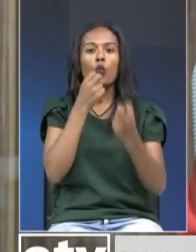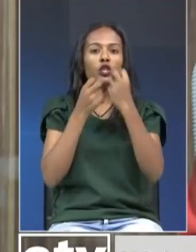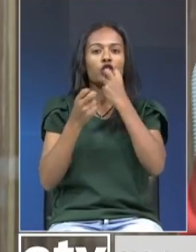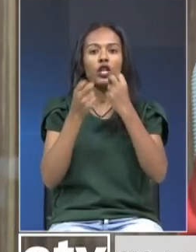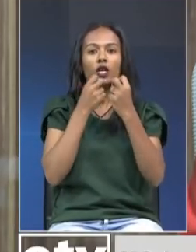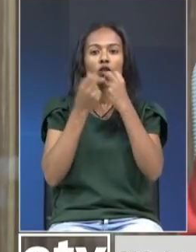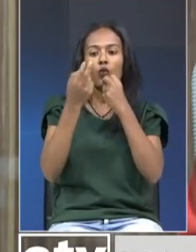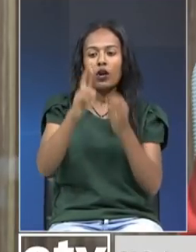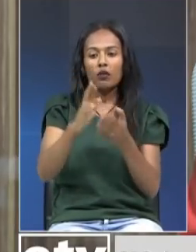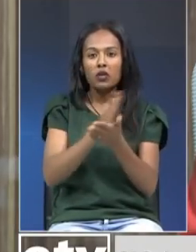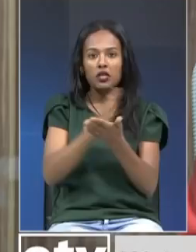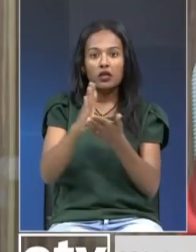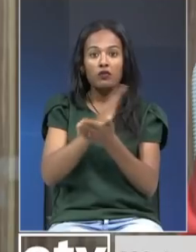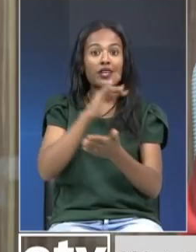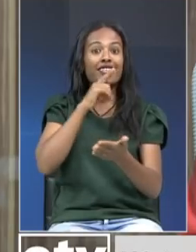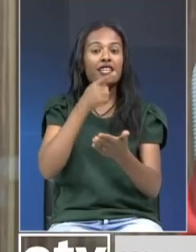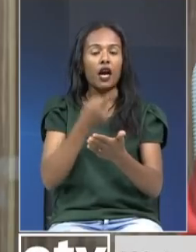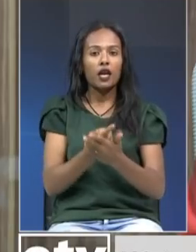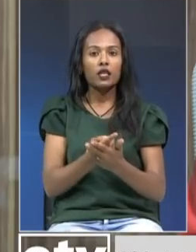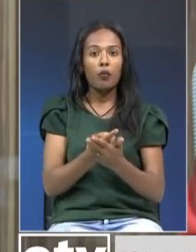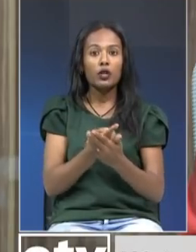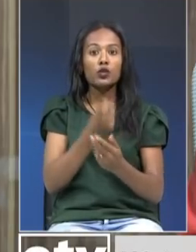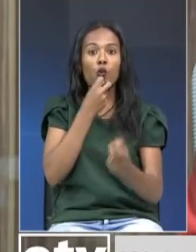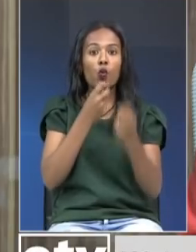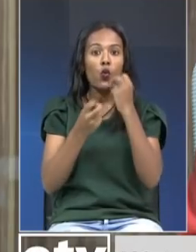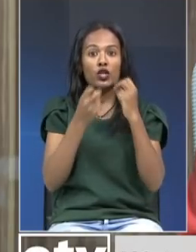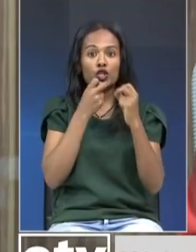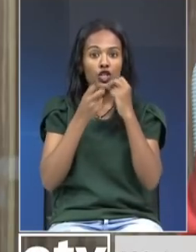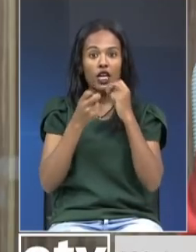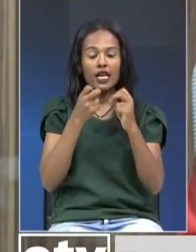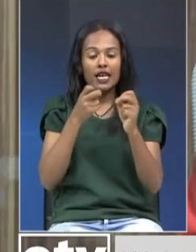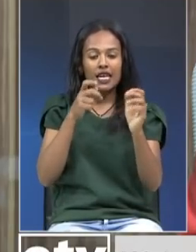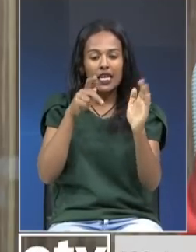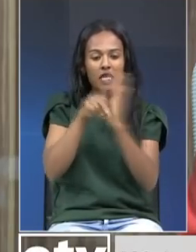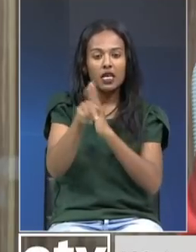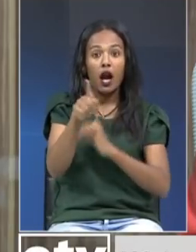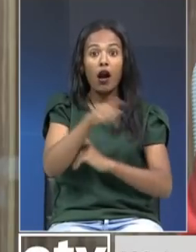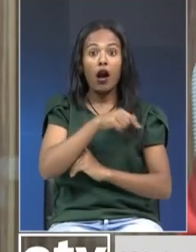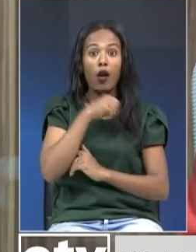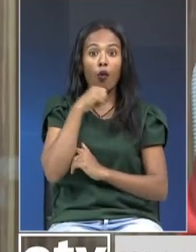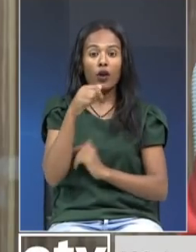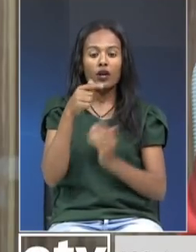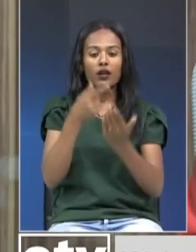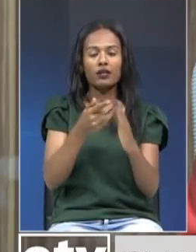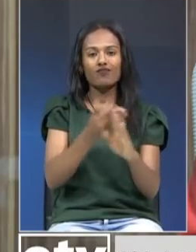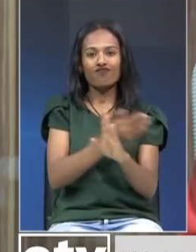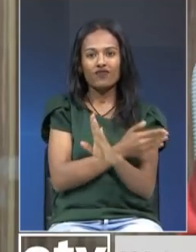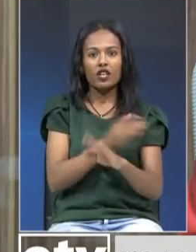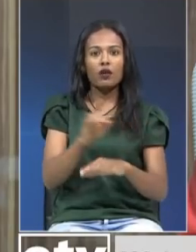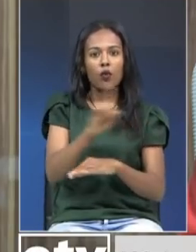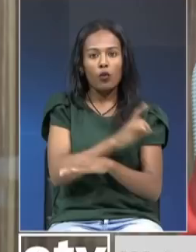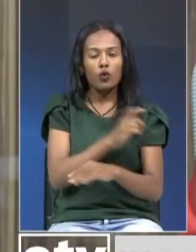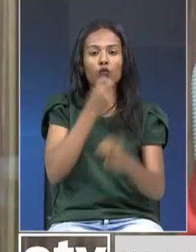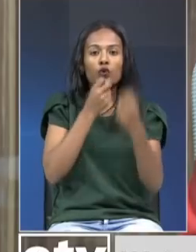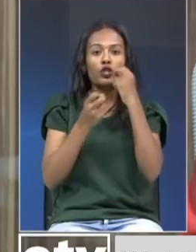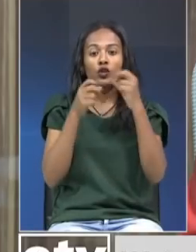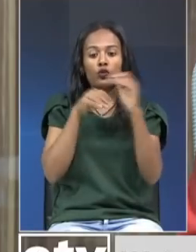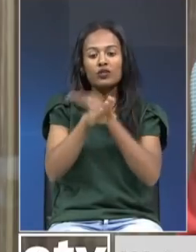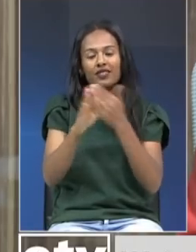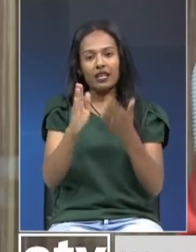ወይም የተሳተፉበት የተረጋገጠባቸው ወንጀል ግድያ ያልሆነ ከዛ በመለስ በሆኑ ወንጀሎች ውስጥ